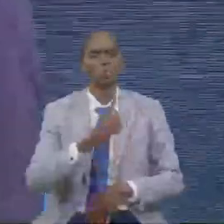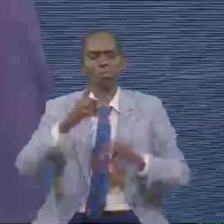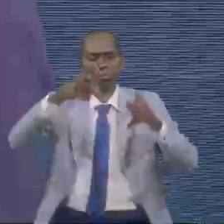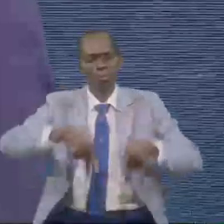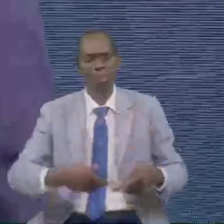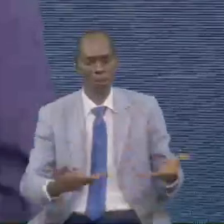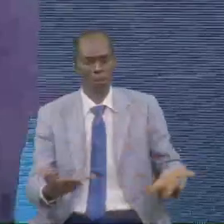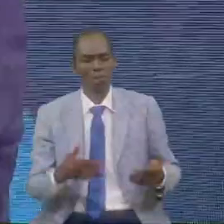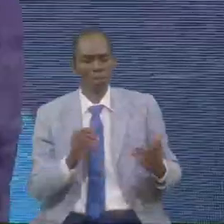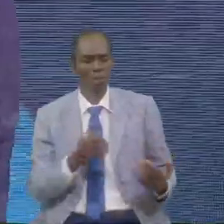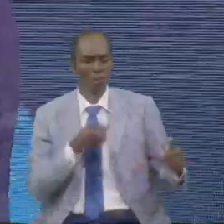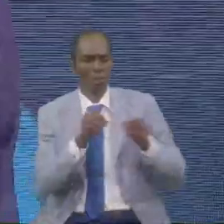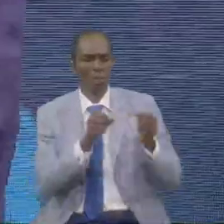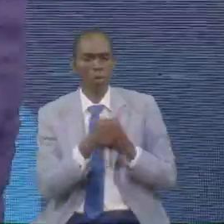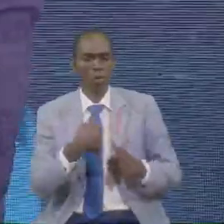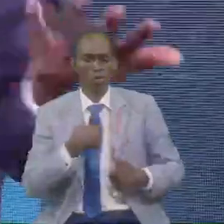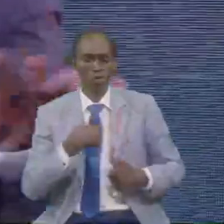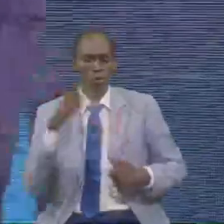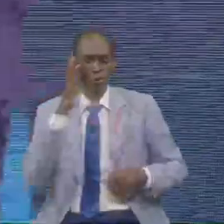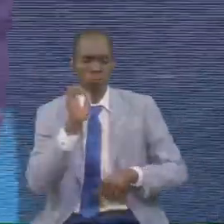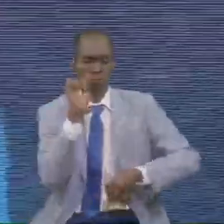pour que je le fasse tomber.